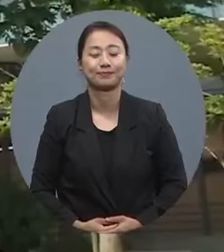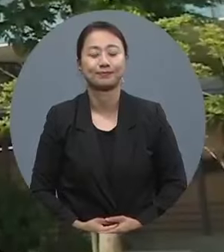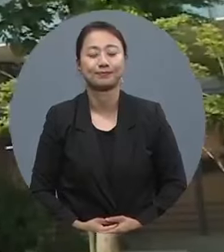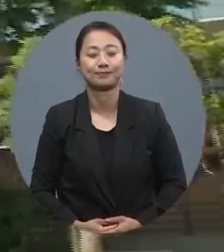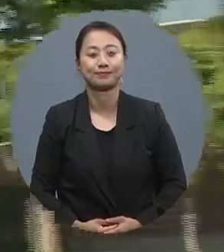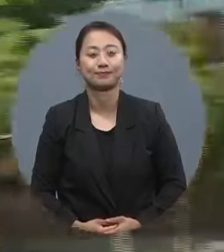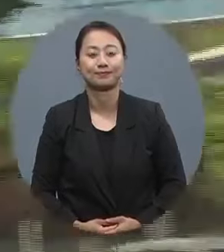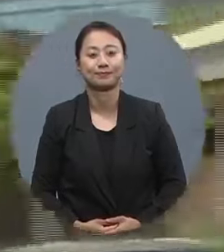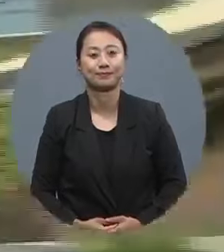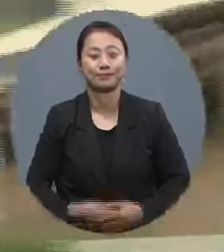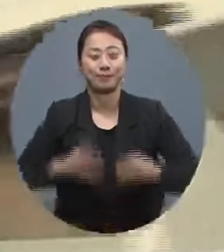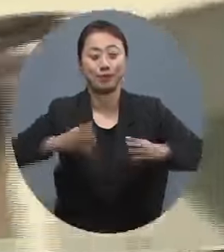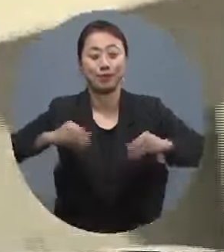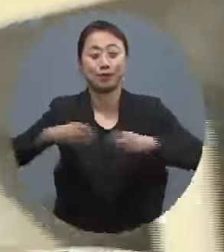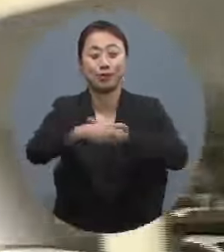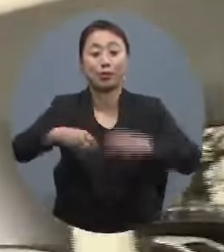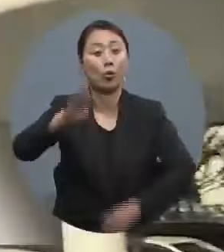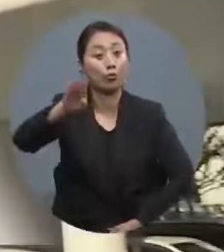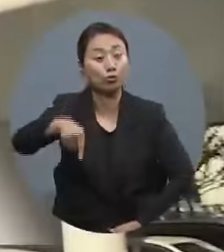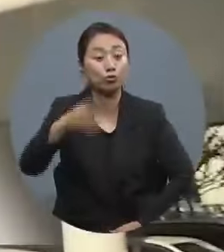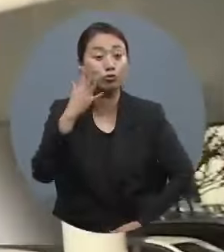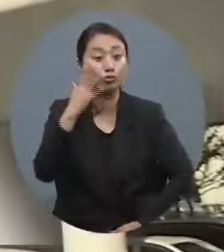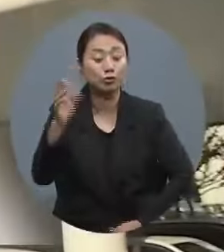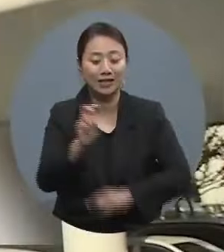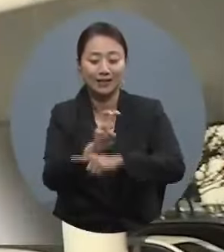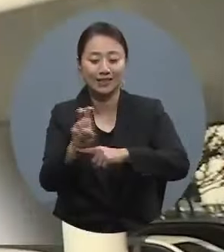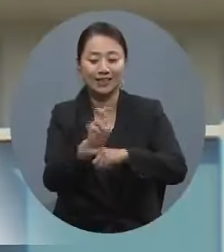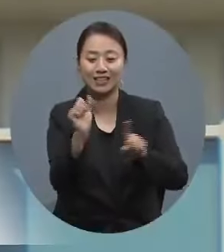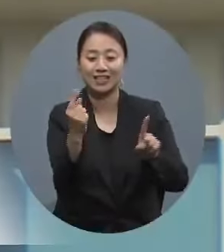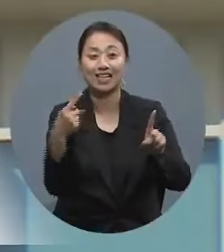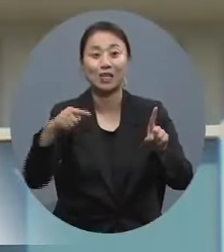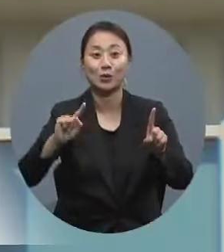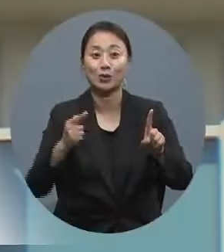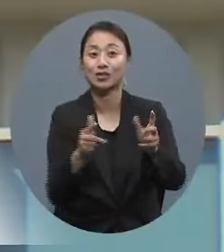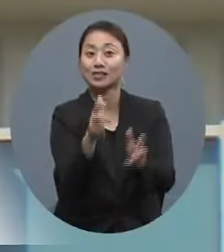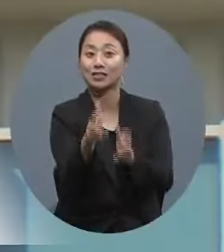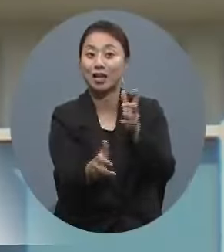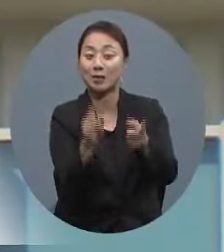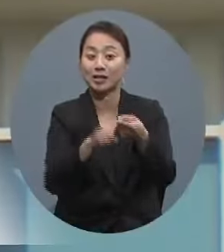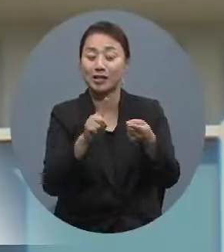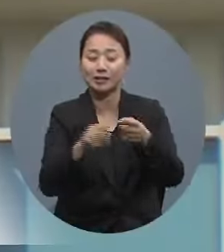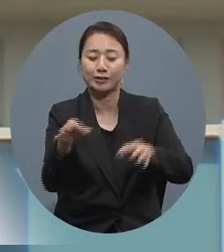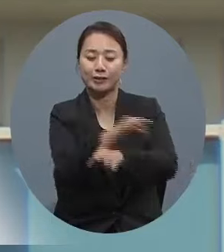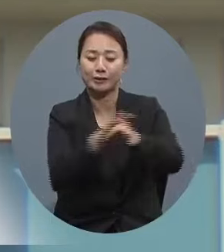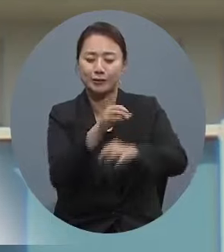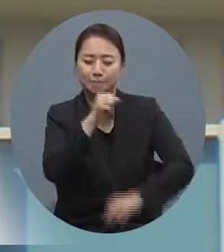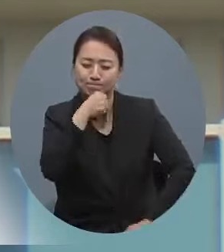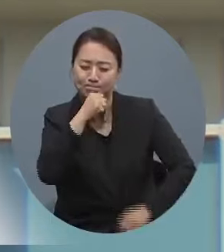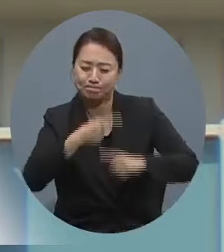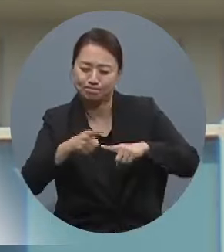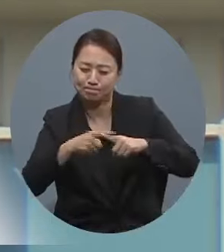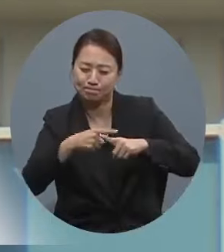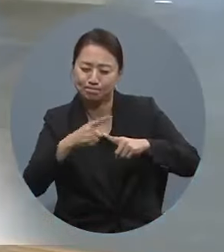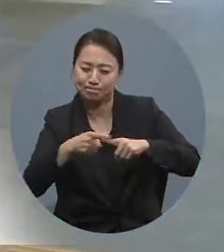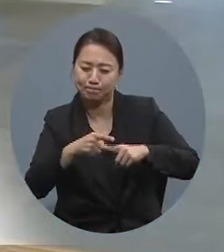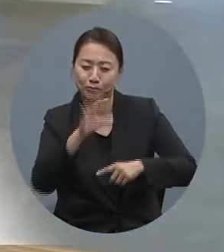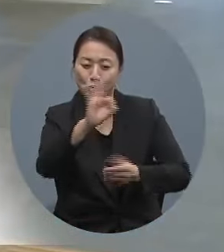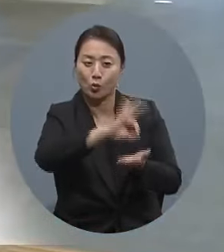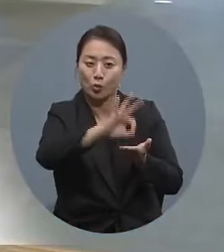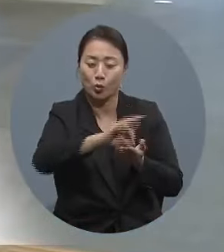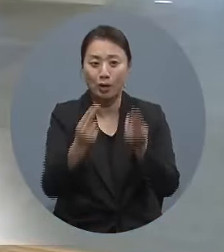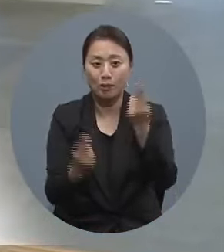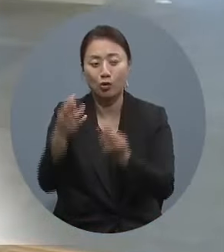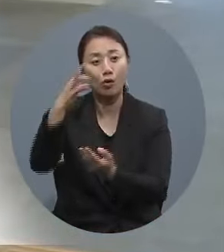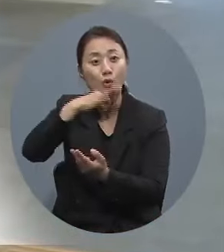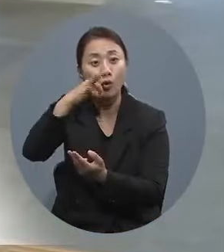기자입니다 국토교통부는 울산 도시철도 1호선 건설 사업에 대한 경제성 분석 결과 비용대비 편의